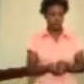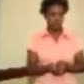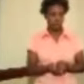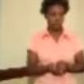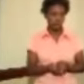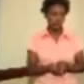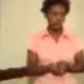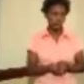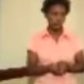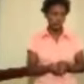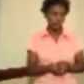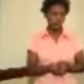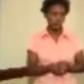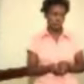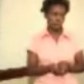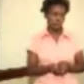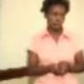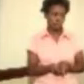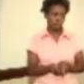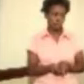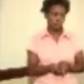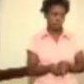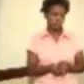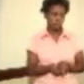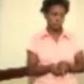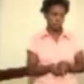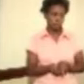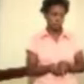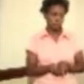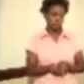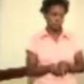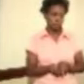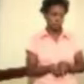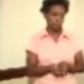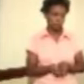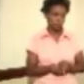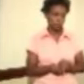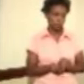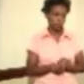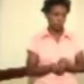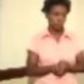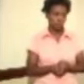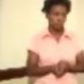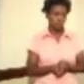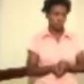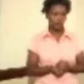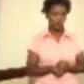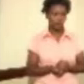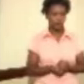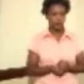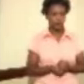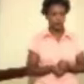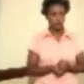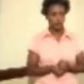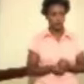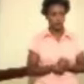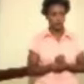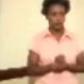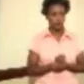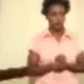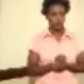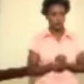nous avons l'autre, Monsieur Martelly peut réagir à ça, non? Eh bien, nous allons aller en relance avec mon journaliste, Dali Valet. Oui, oui.